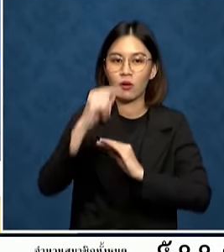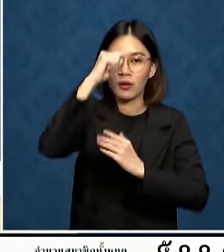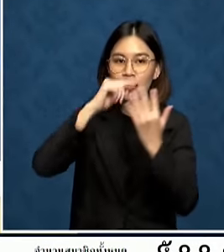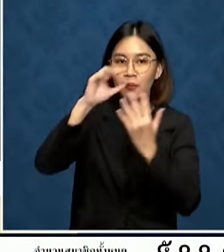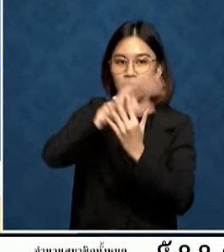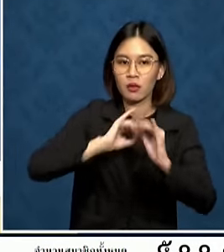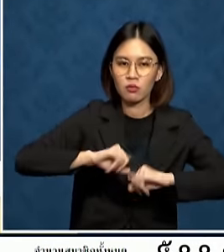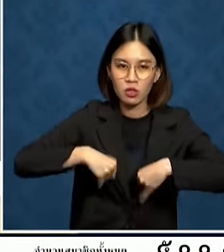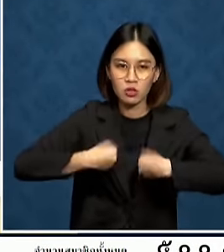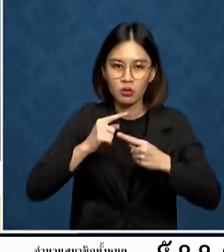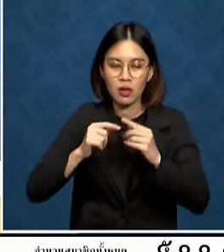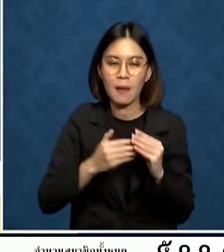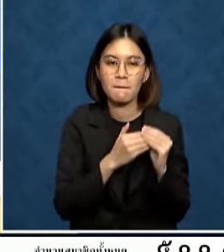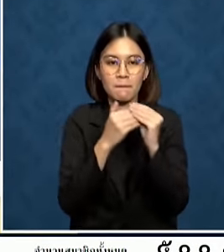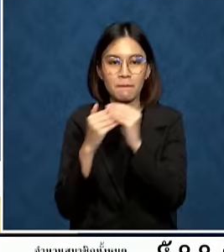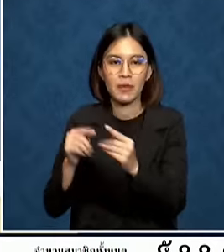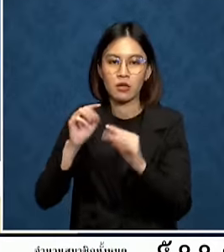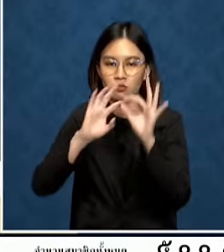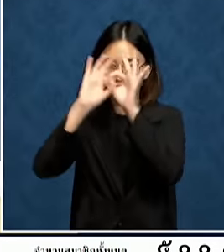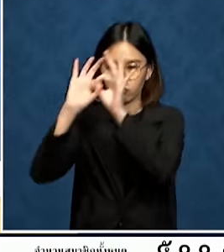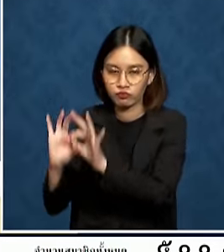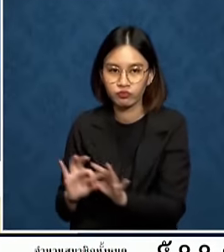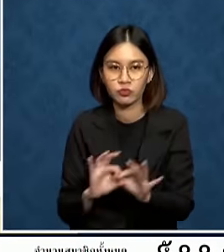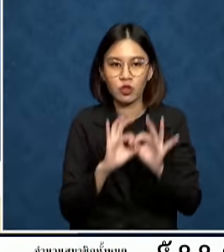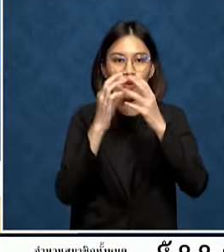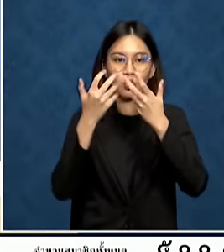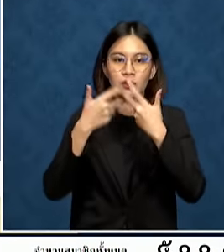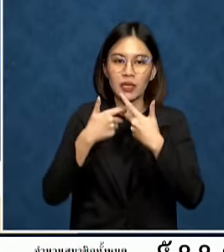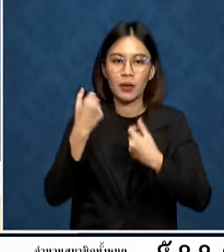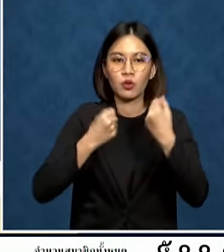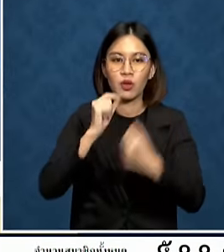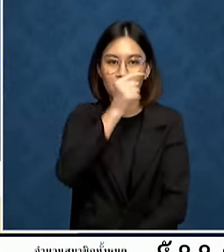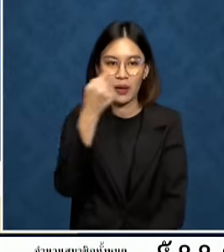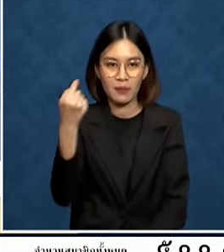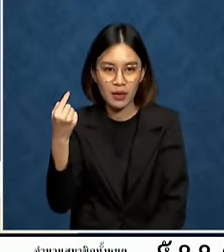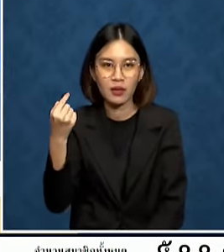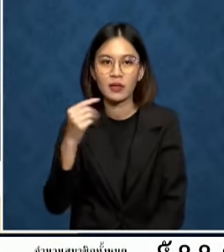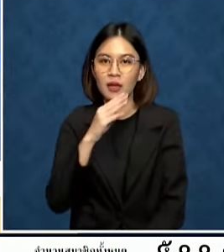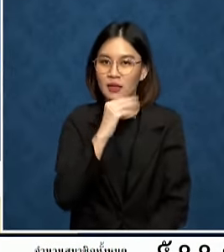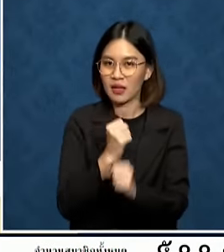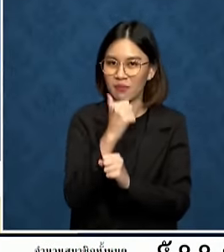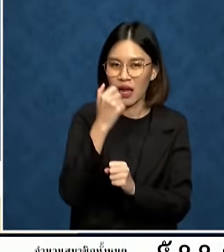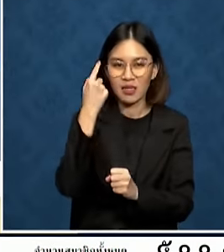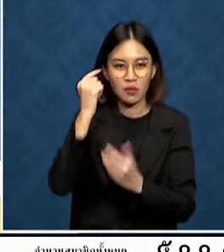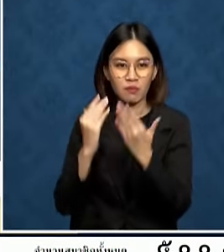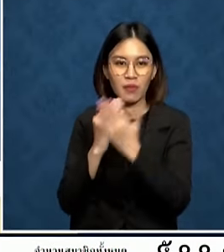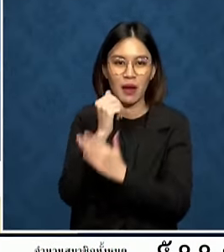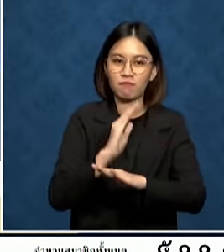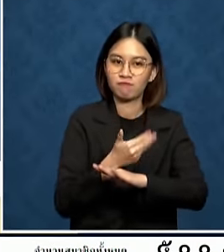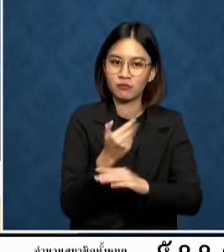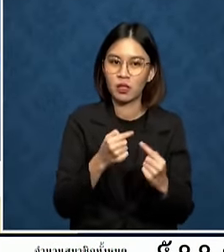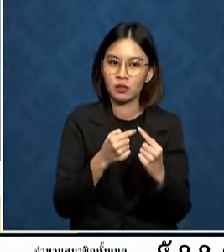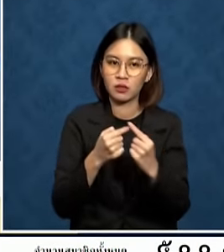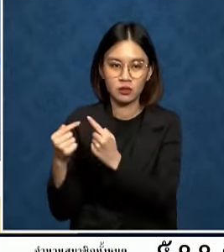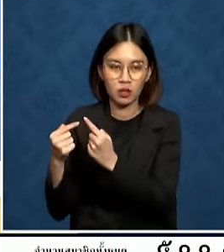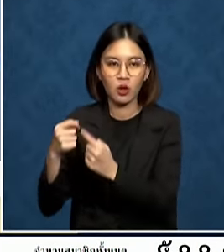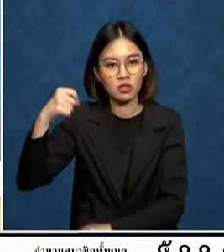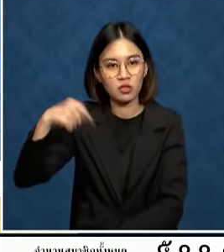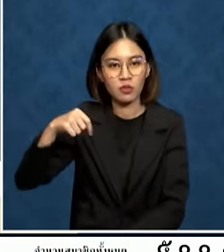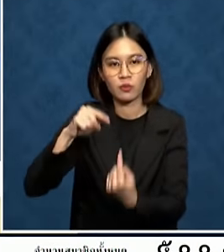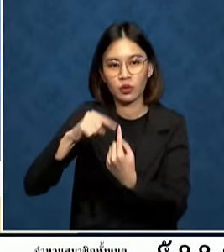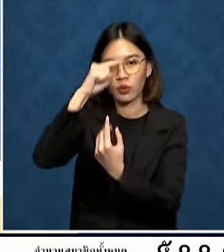การไทยเห็นว่าสามารถพาตัวเองเข้าสู่ห่วงโซ่อุปทานญานยนต์สมัยใหม่ได้ถ้าทำเรื่องนี้ได้ยังเกิดผลดีเกิดธุรกิจต่อเนื่องนะครับคือธุรกิจซ่อมบำรุงใน